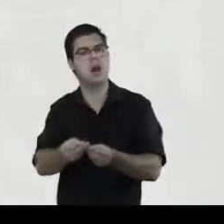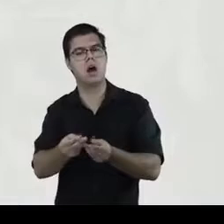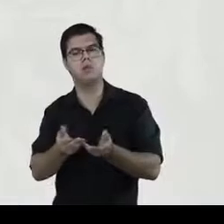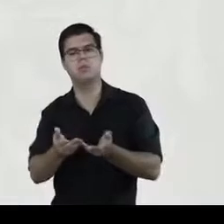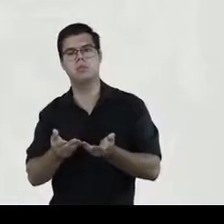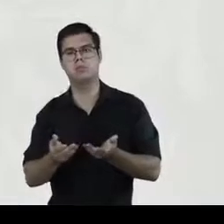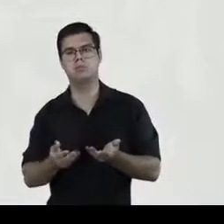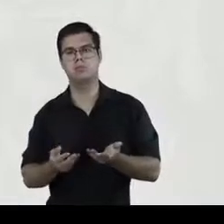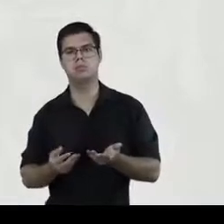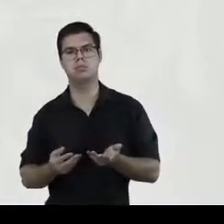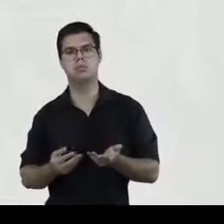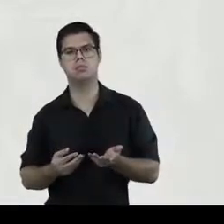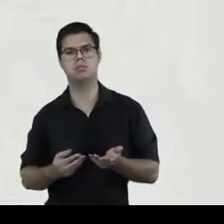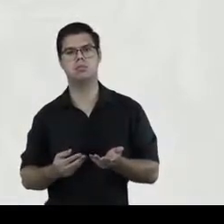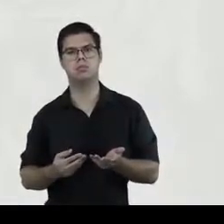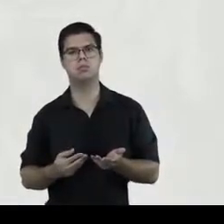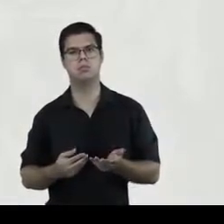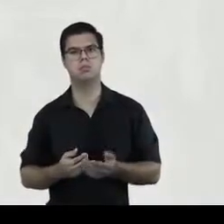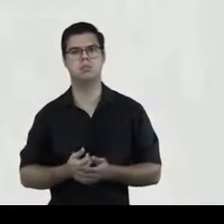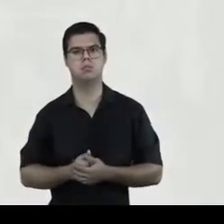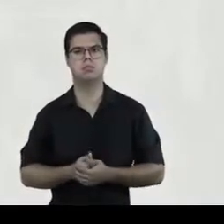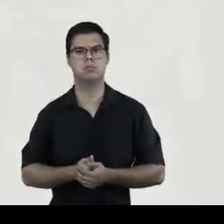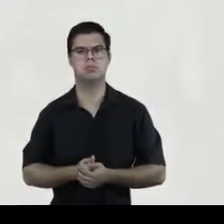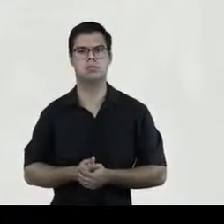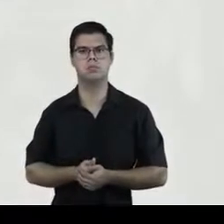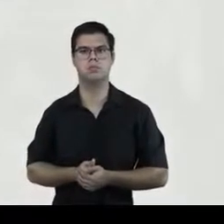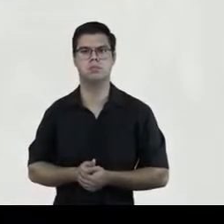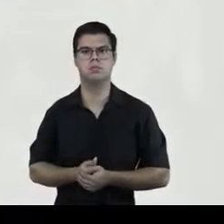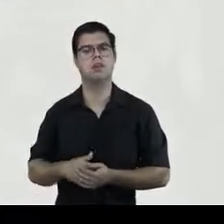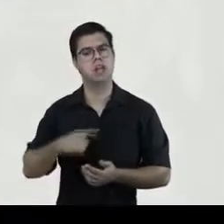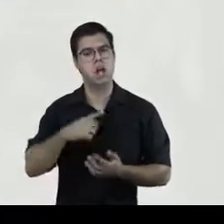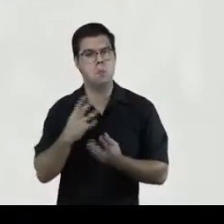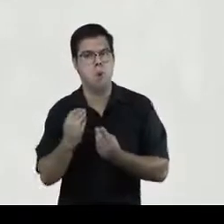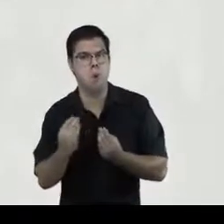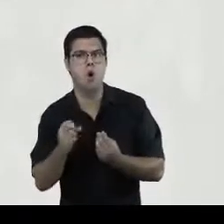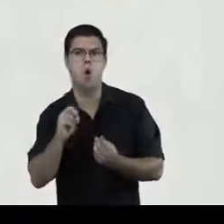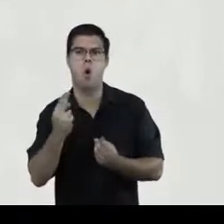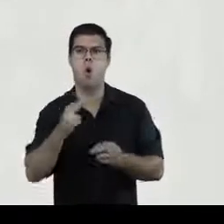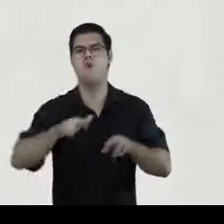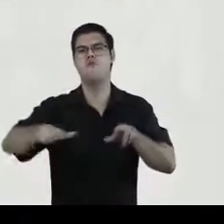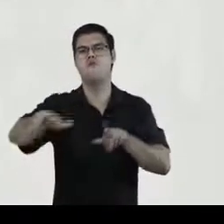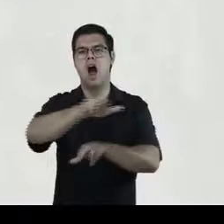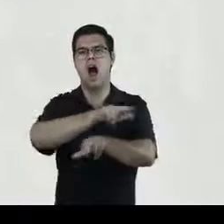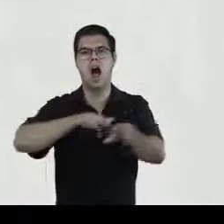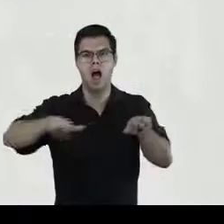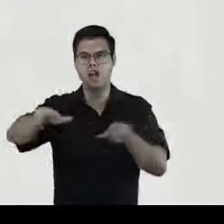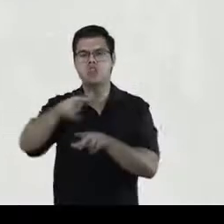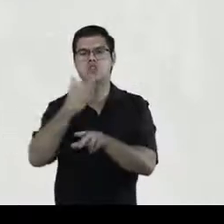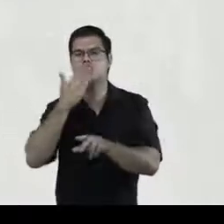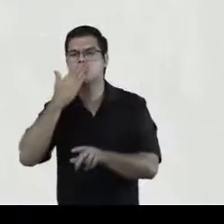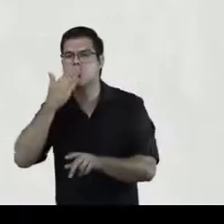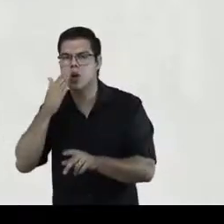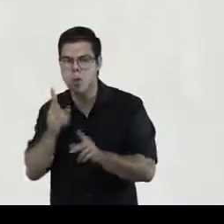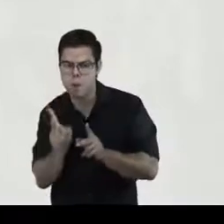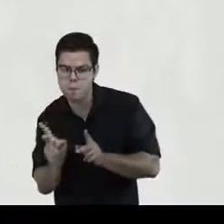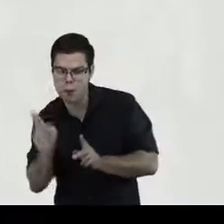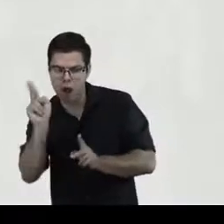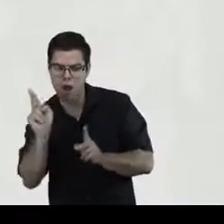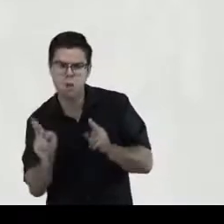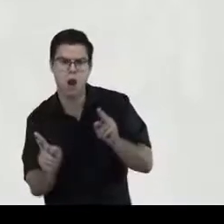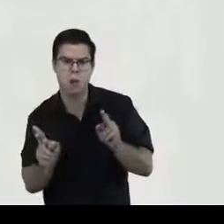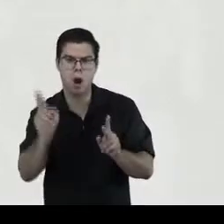ausgeschnittene Versionen jedes Zeichens, die wir automatisch aus den gescannten Seiten